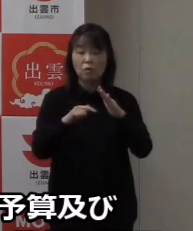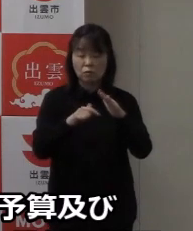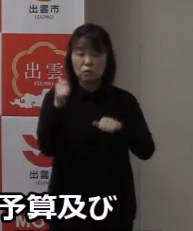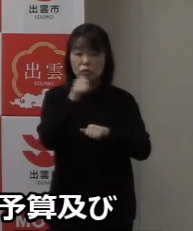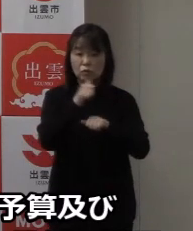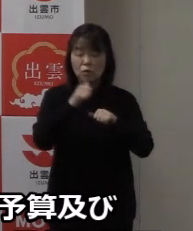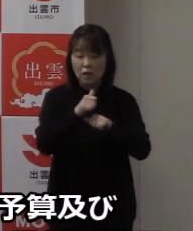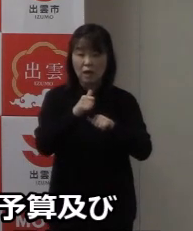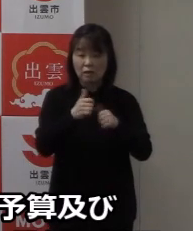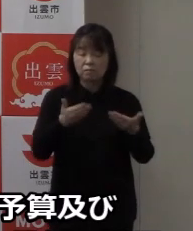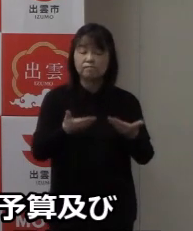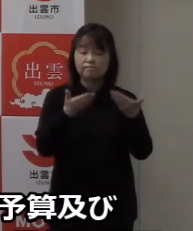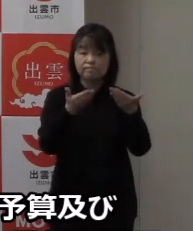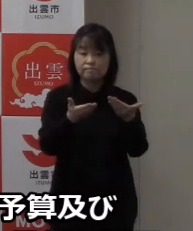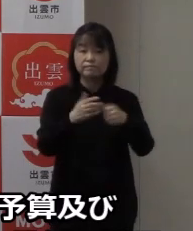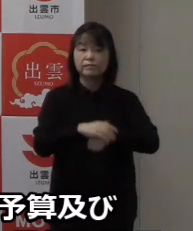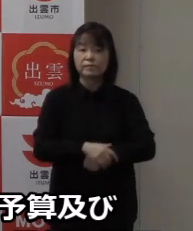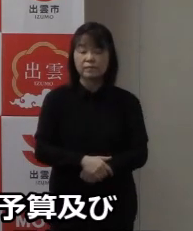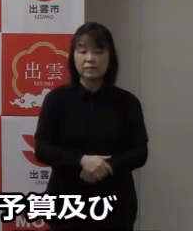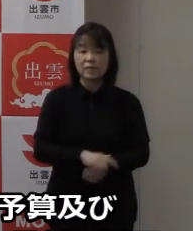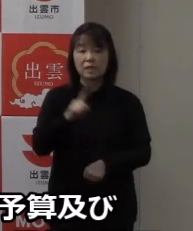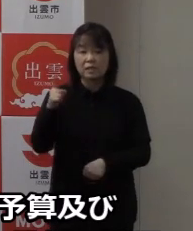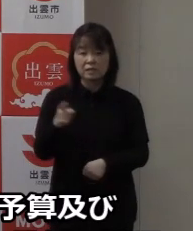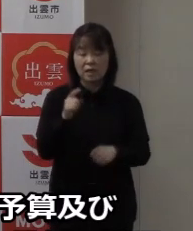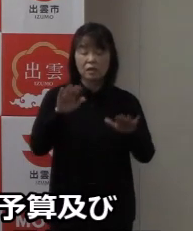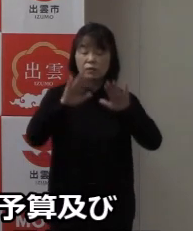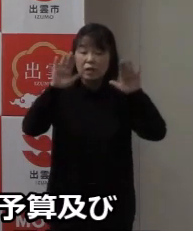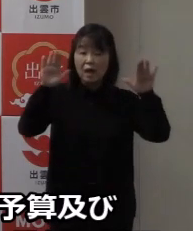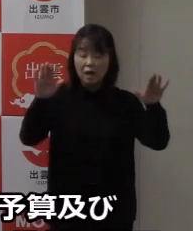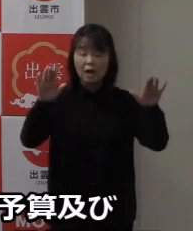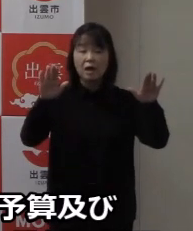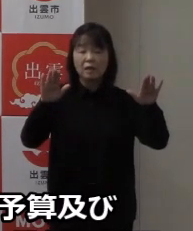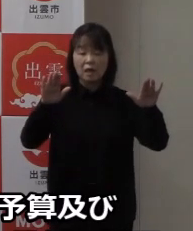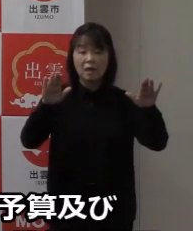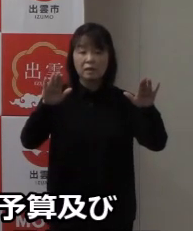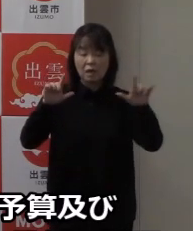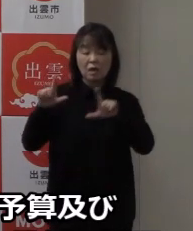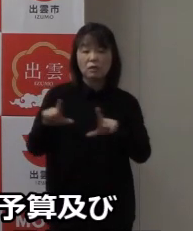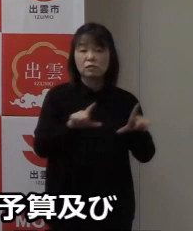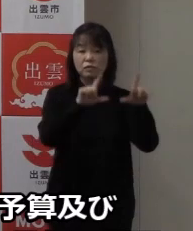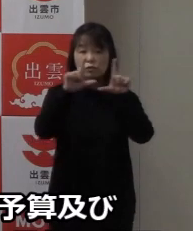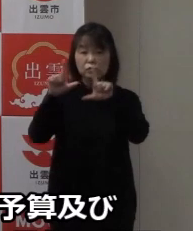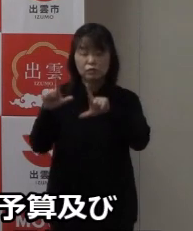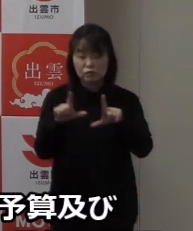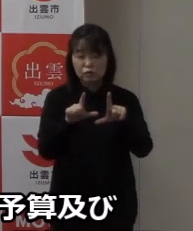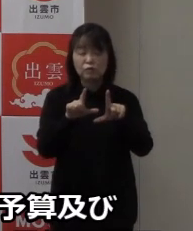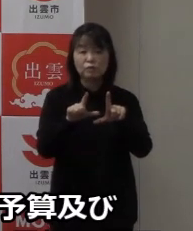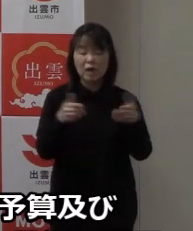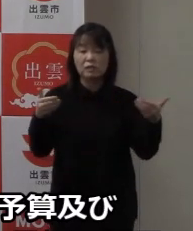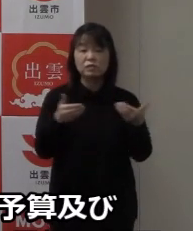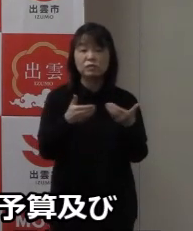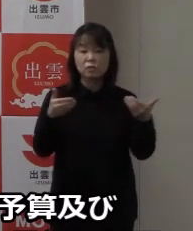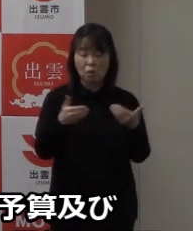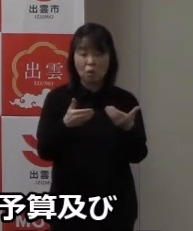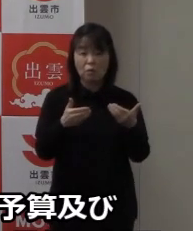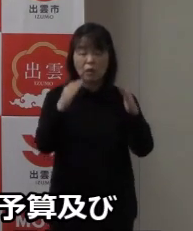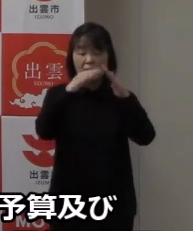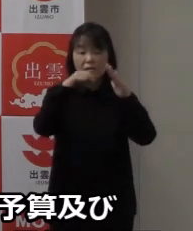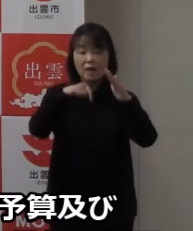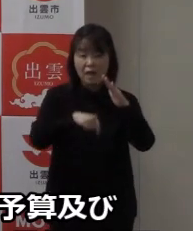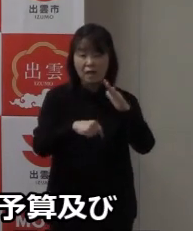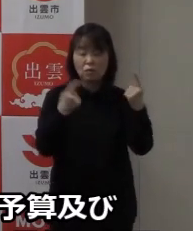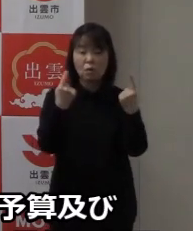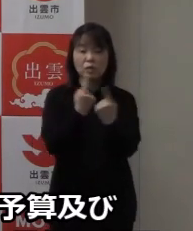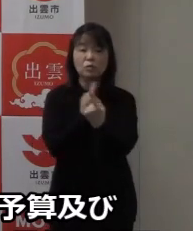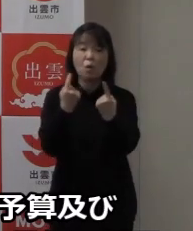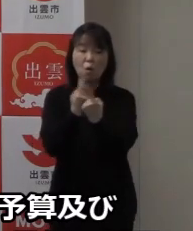。また自然豊かな地域住まいづくり助成事業、これは住宅リフォーム費用でありますが、この